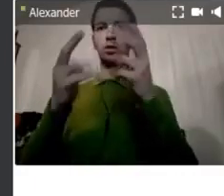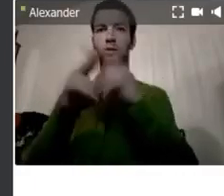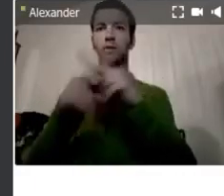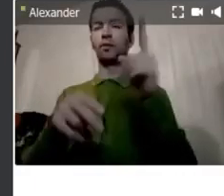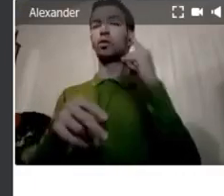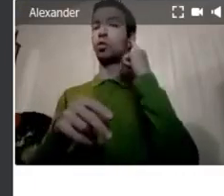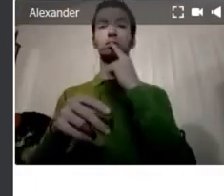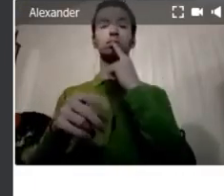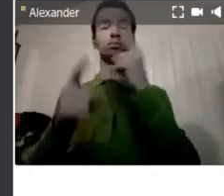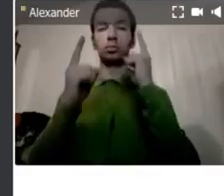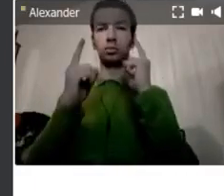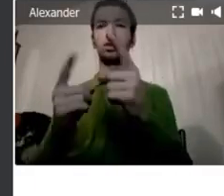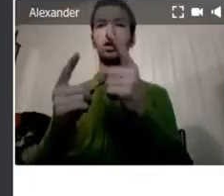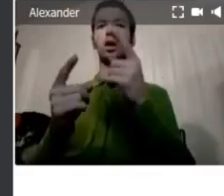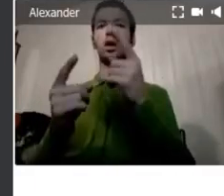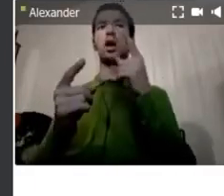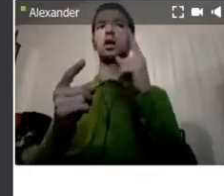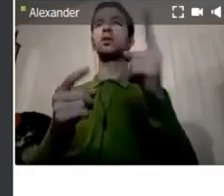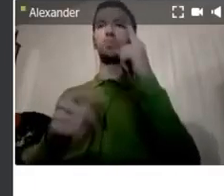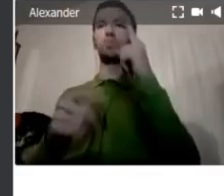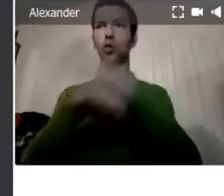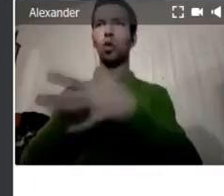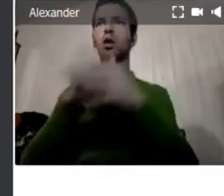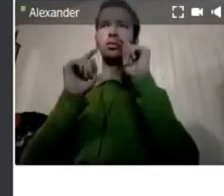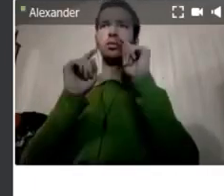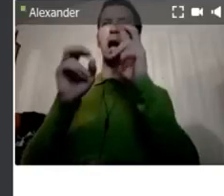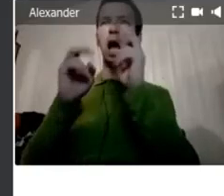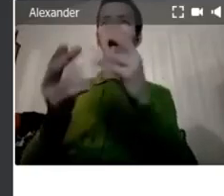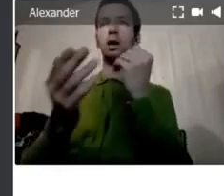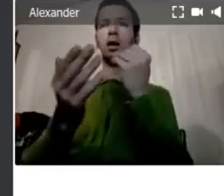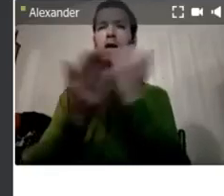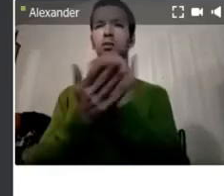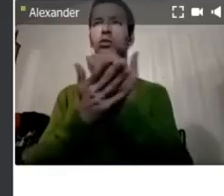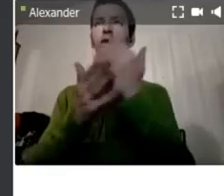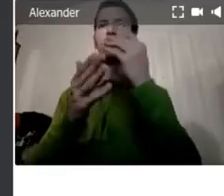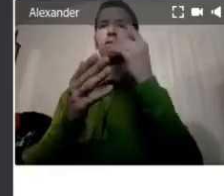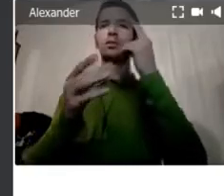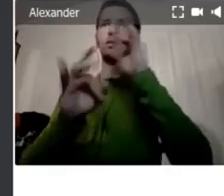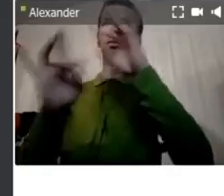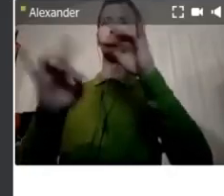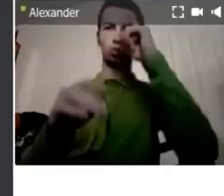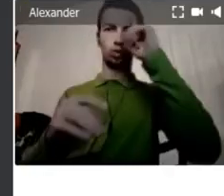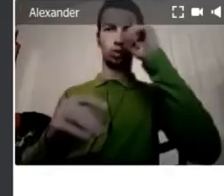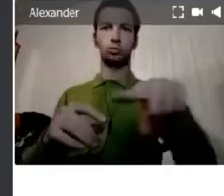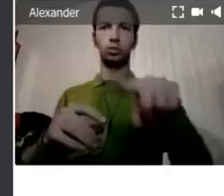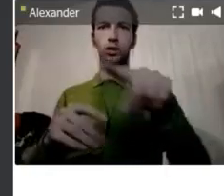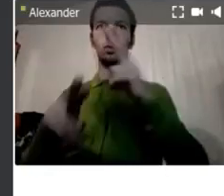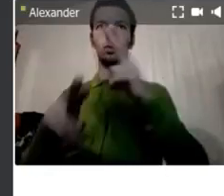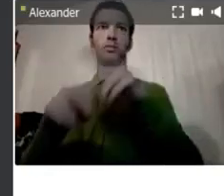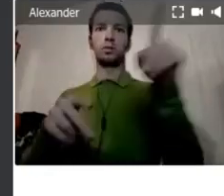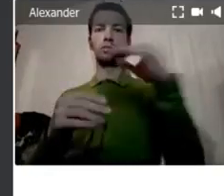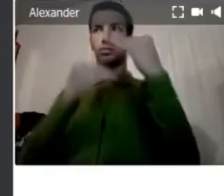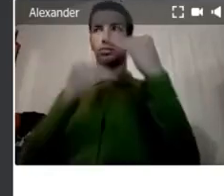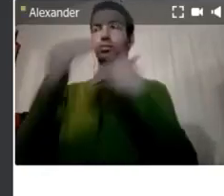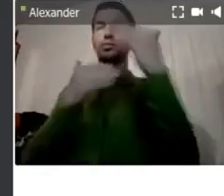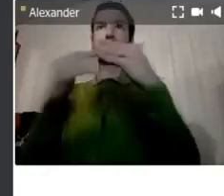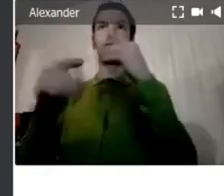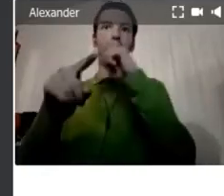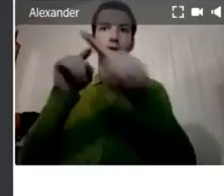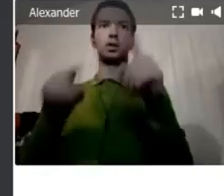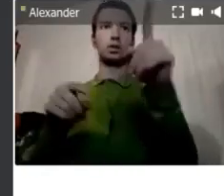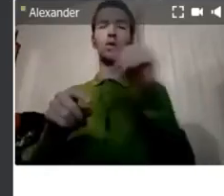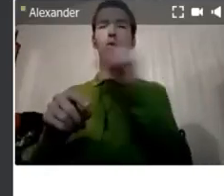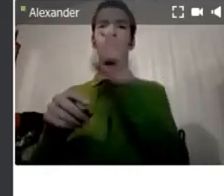работает. Но, опять же, чтобы не быть голословным, вот реальные скриншоты, сколько